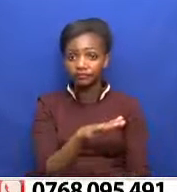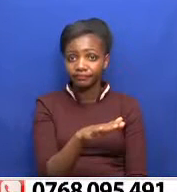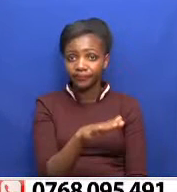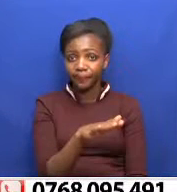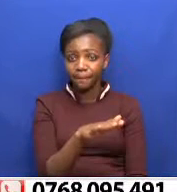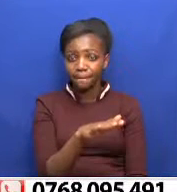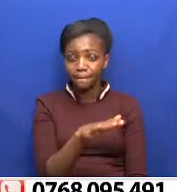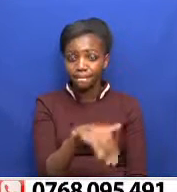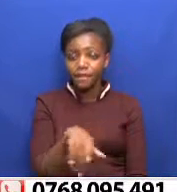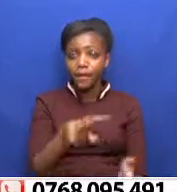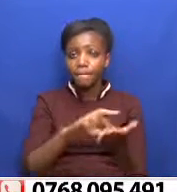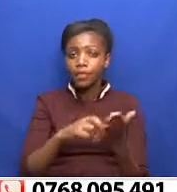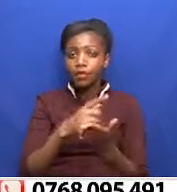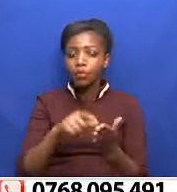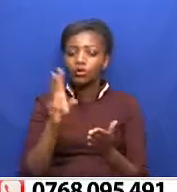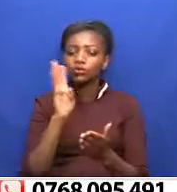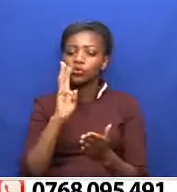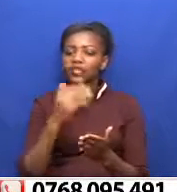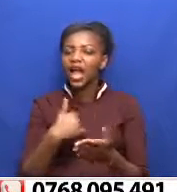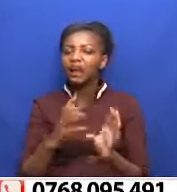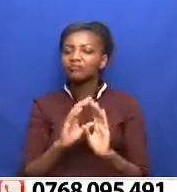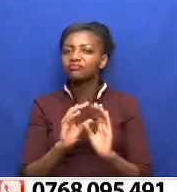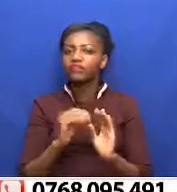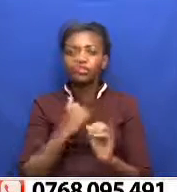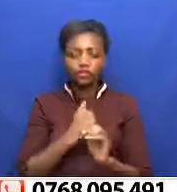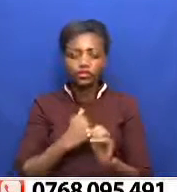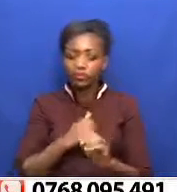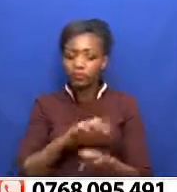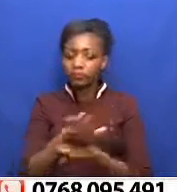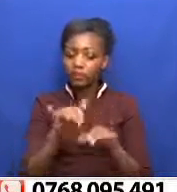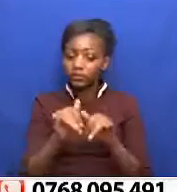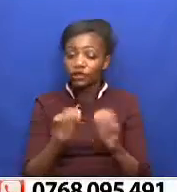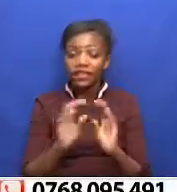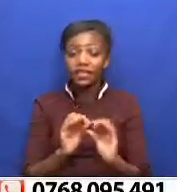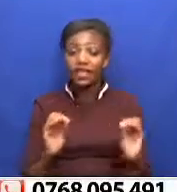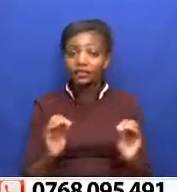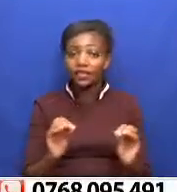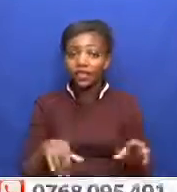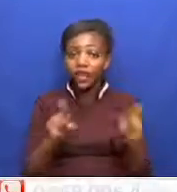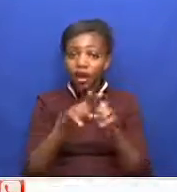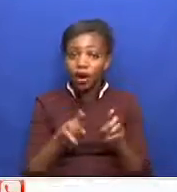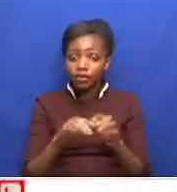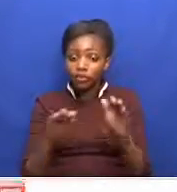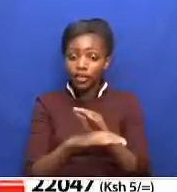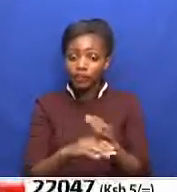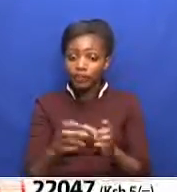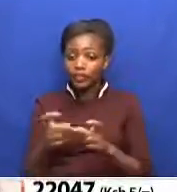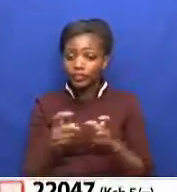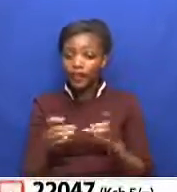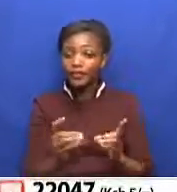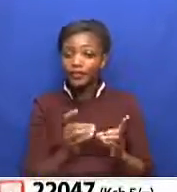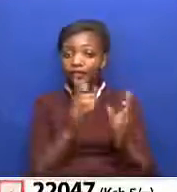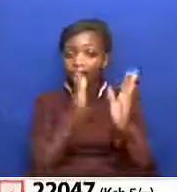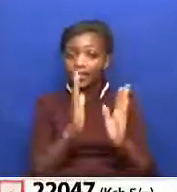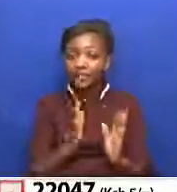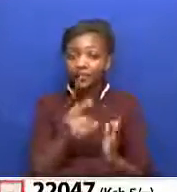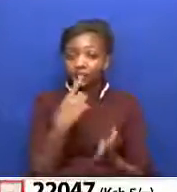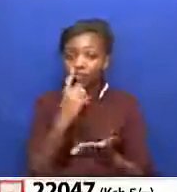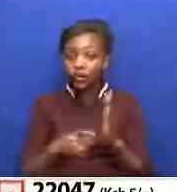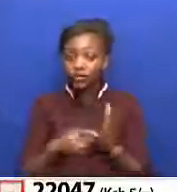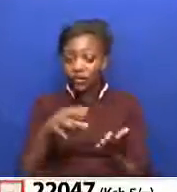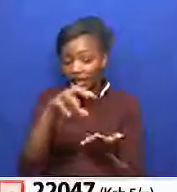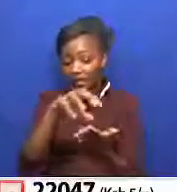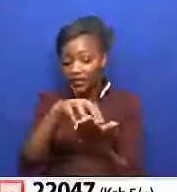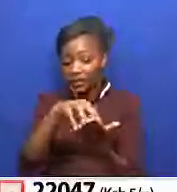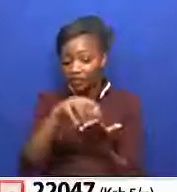yani tunakosa mahali pa kukaa. KVDA Deputy Managing Director David Biwot noted that the